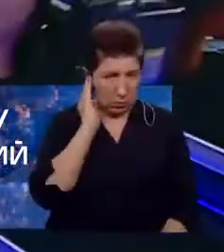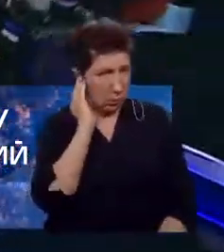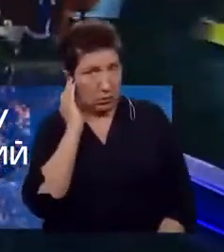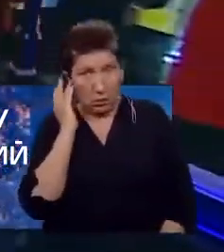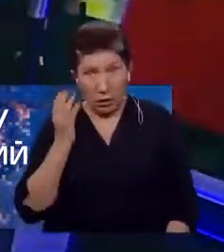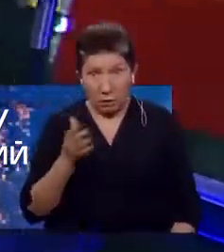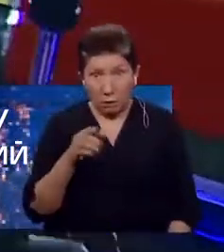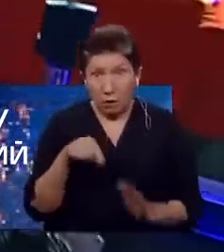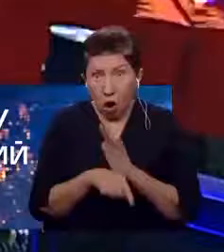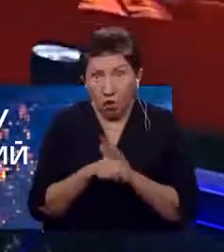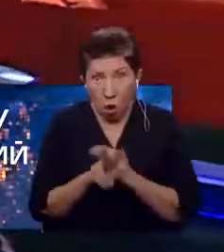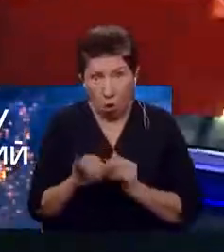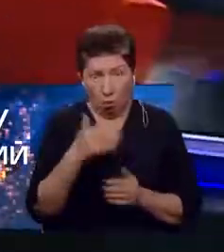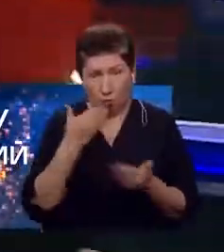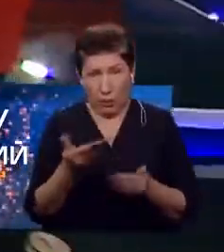суть маніпуляції?